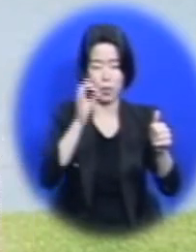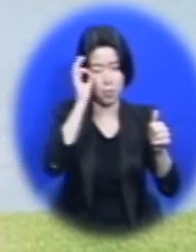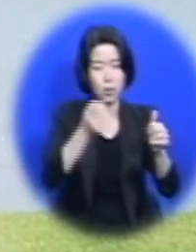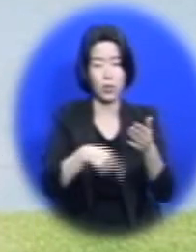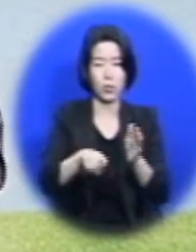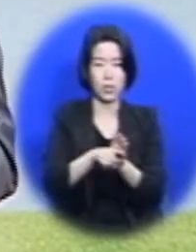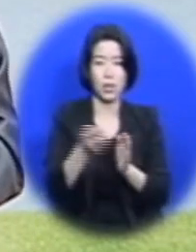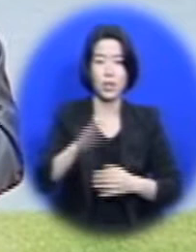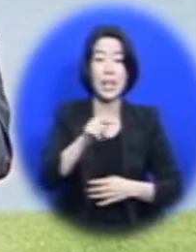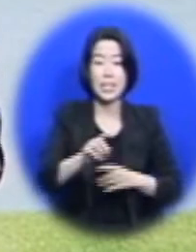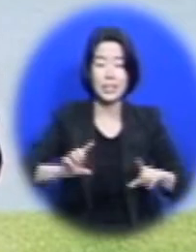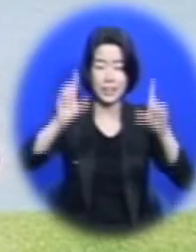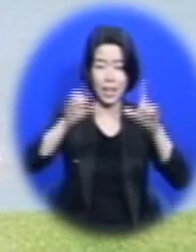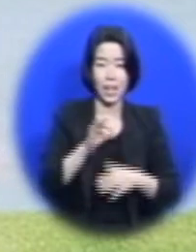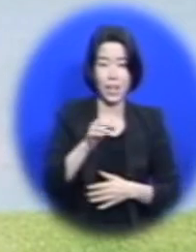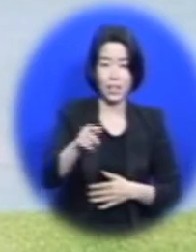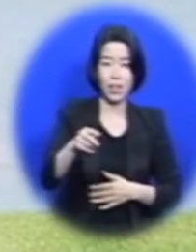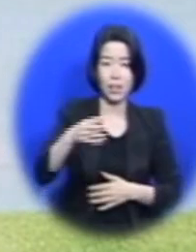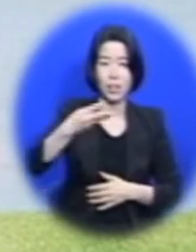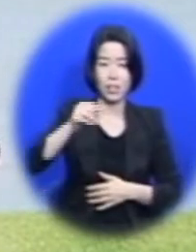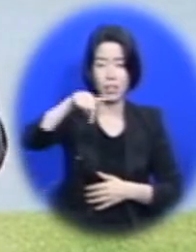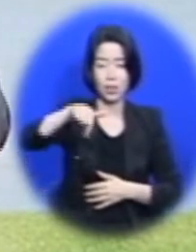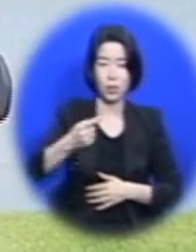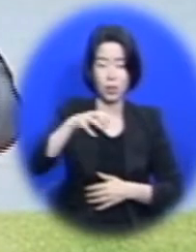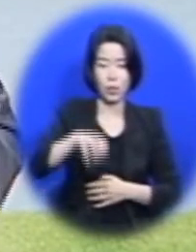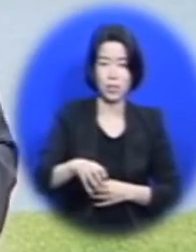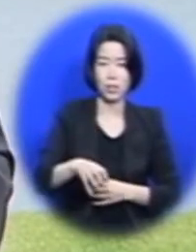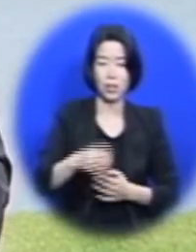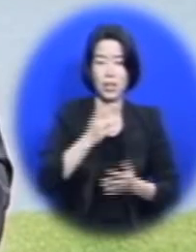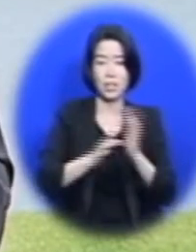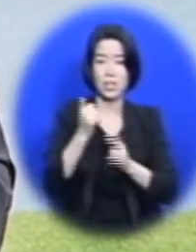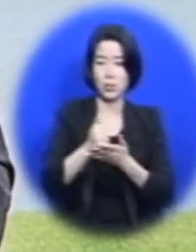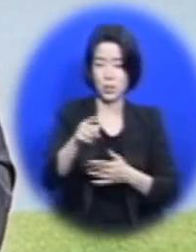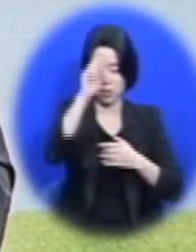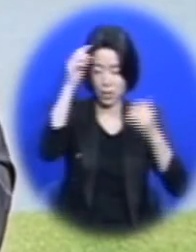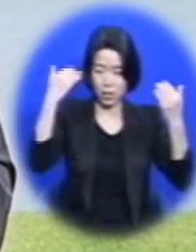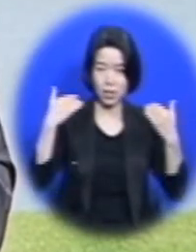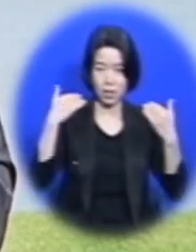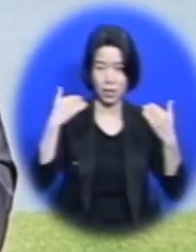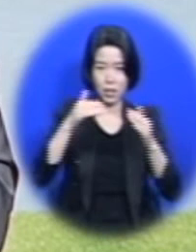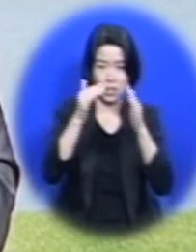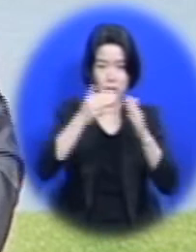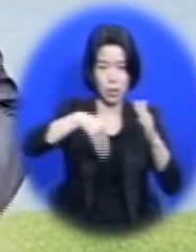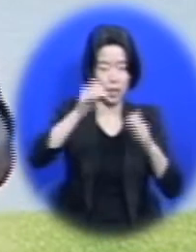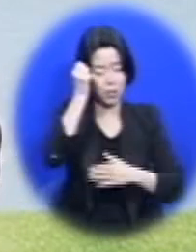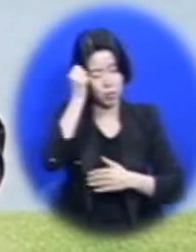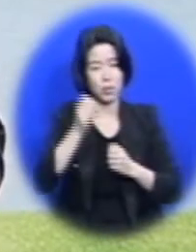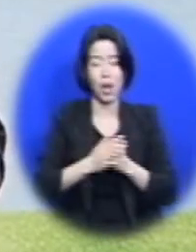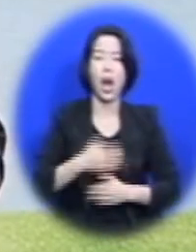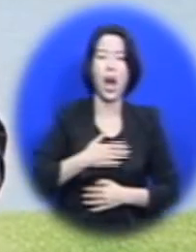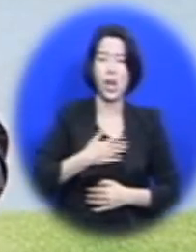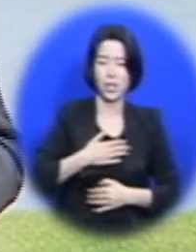그런데 그날 그 여리고에서 예수님은 그 삭개오의 집에 가서 주무십니다.